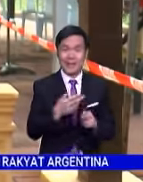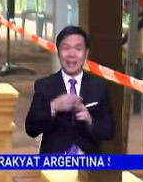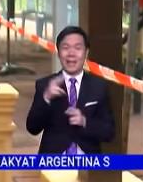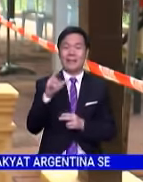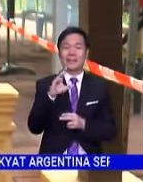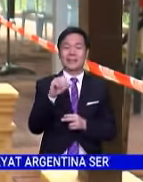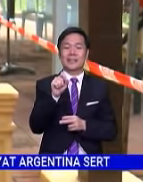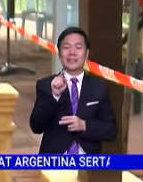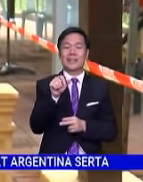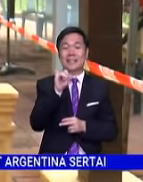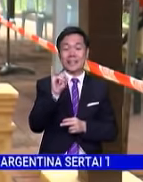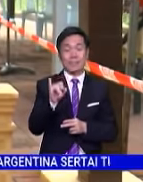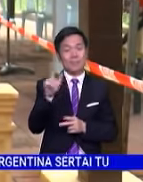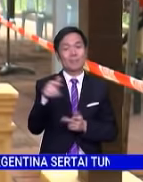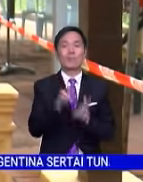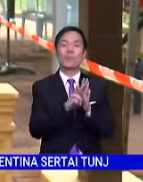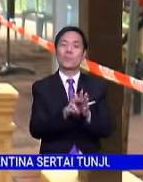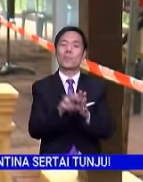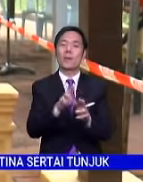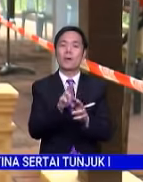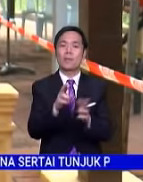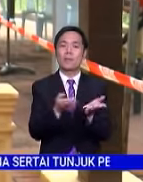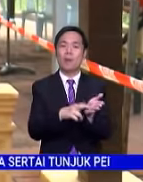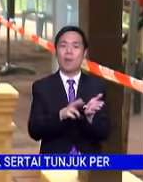Husna Bukhari untuk Berita RTM.